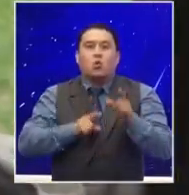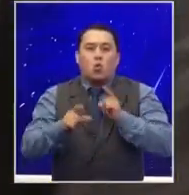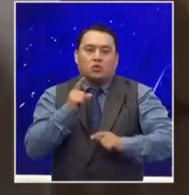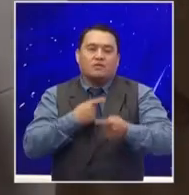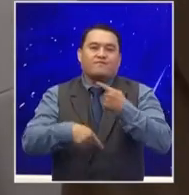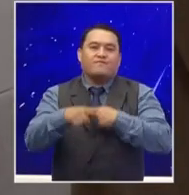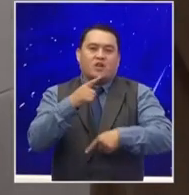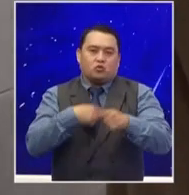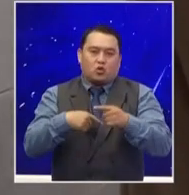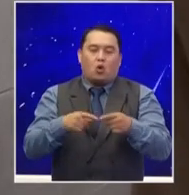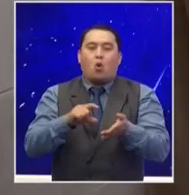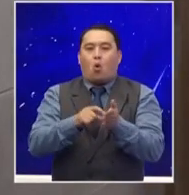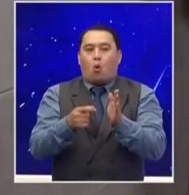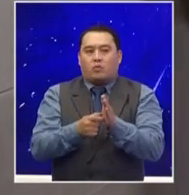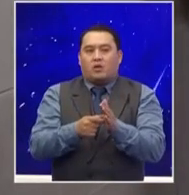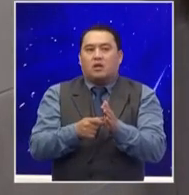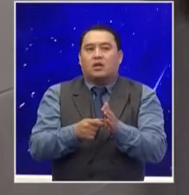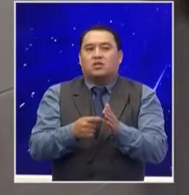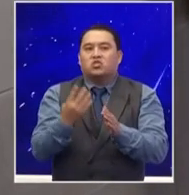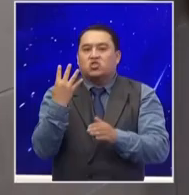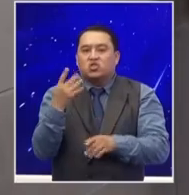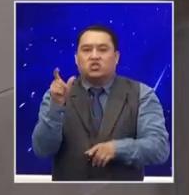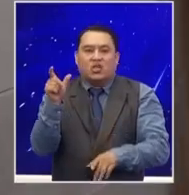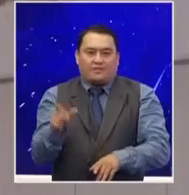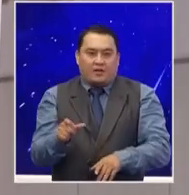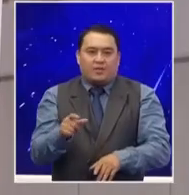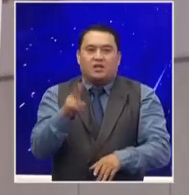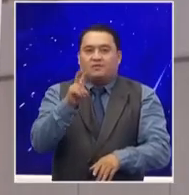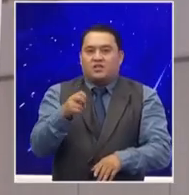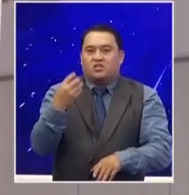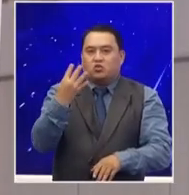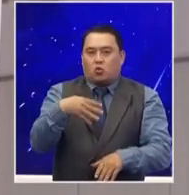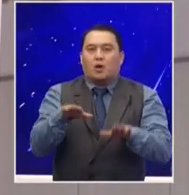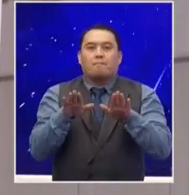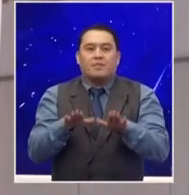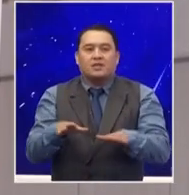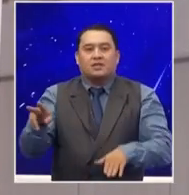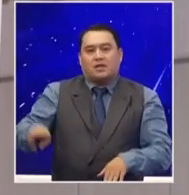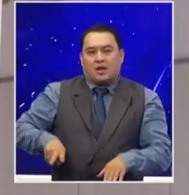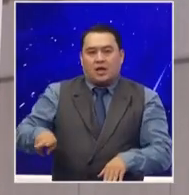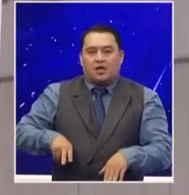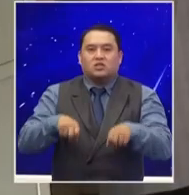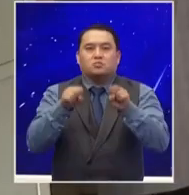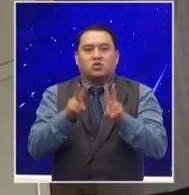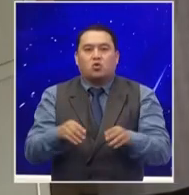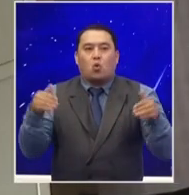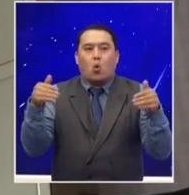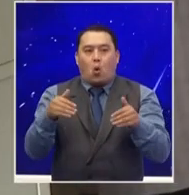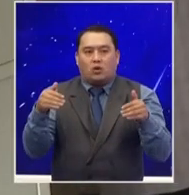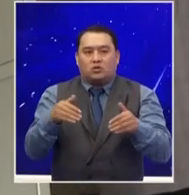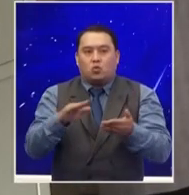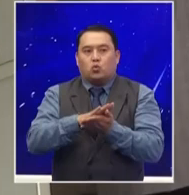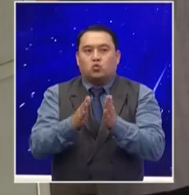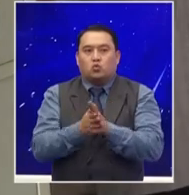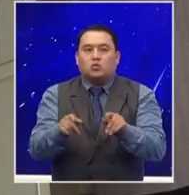колледжа заселятся в комнаты. Каждая рассчитана на 4 человека. Всего 240 мест. По словам директора среднеспециального учебного заведения, все